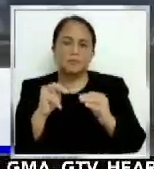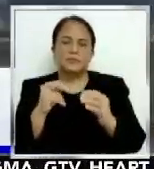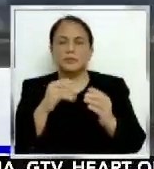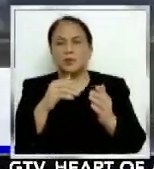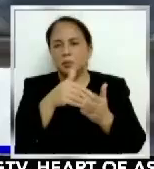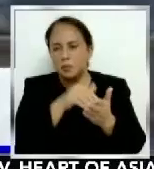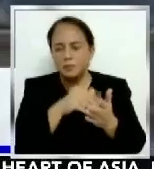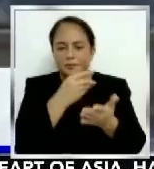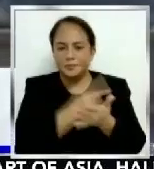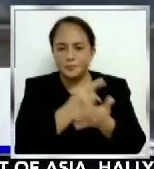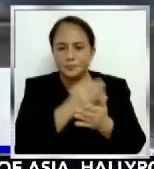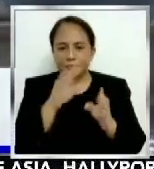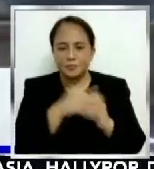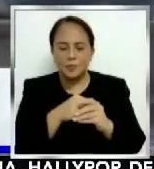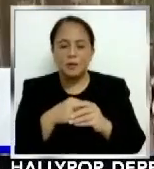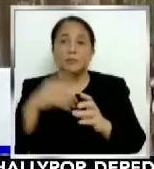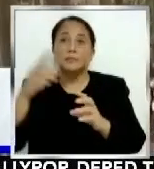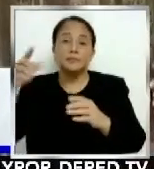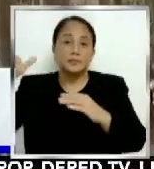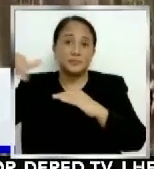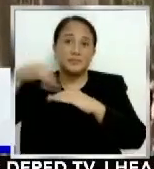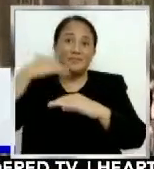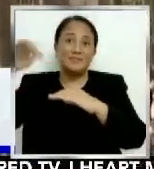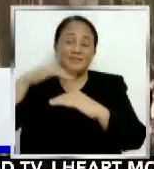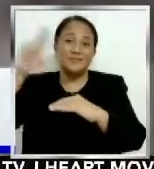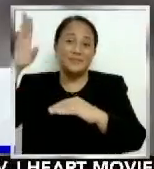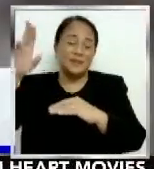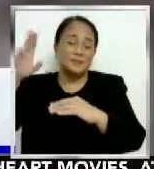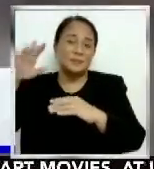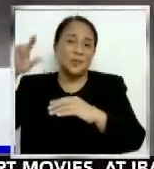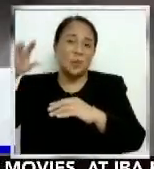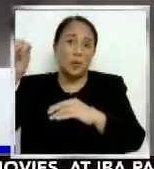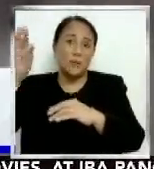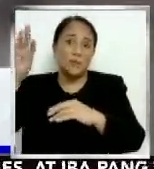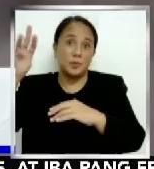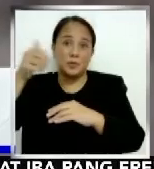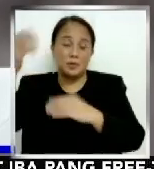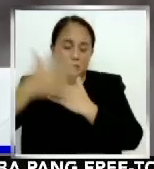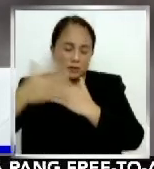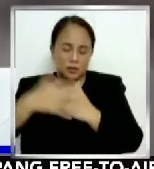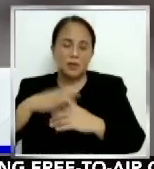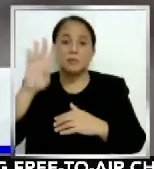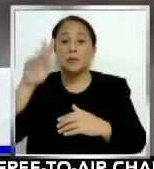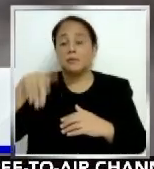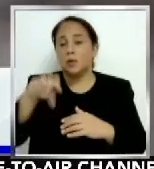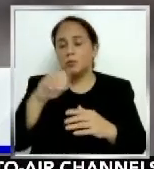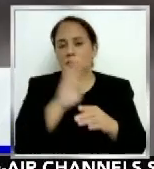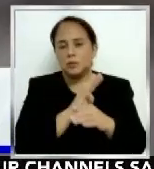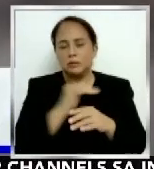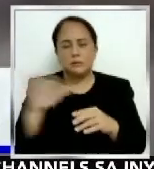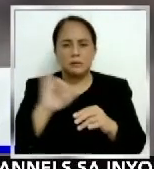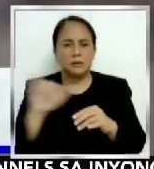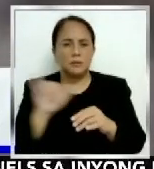ang remittance o yung padala ng mga OFW mula sa ibang bansa. At ang BPO industry na kumikita ng